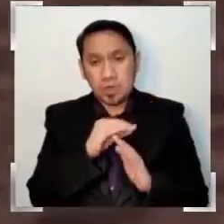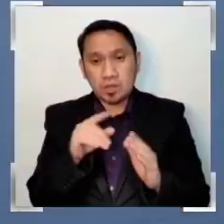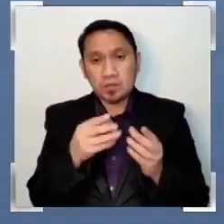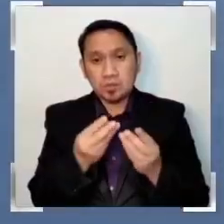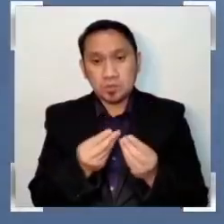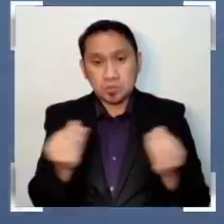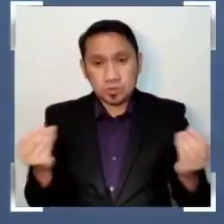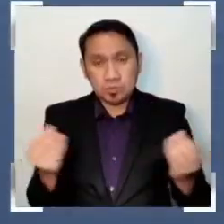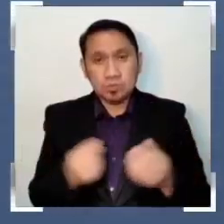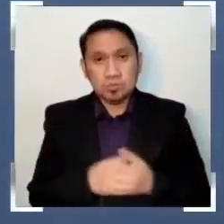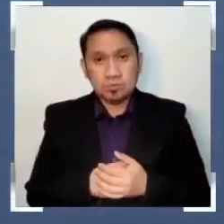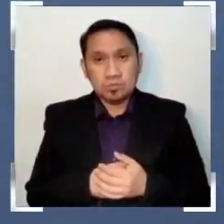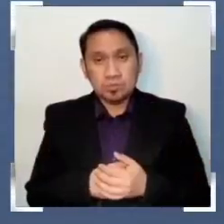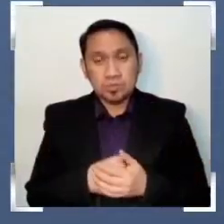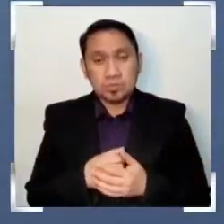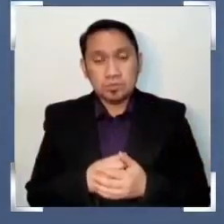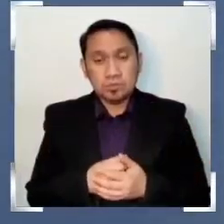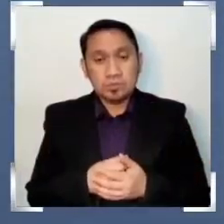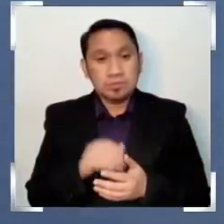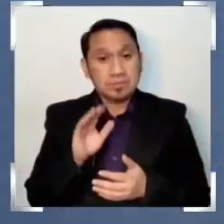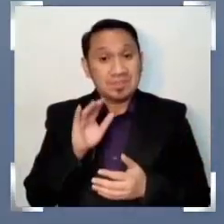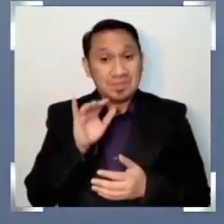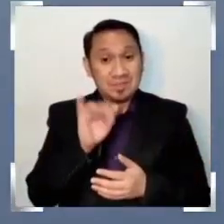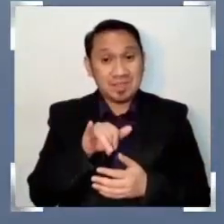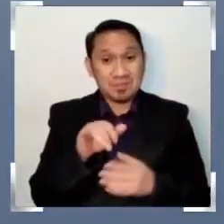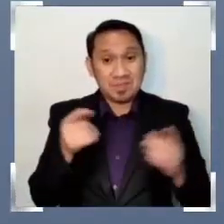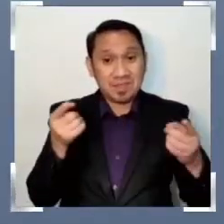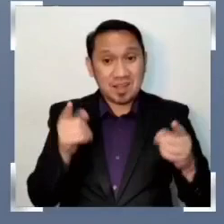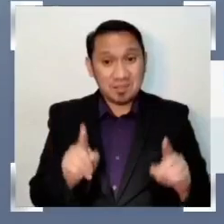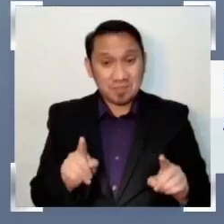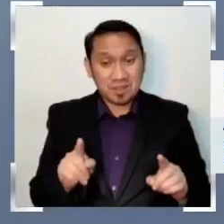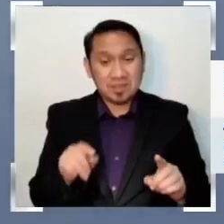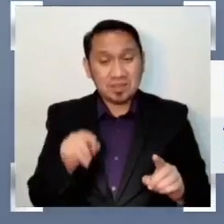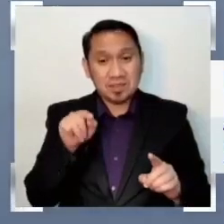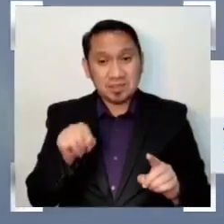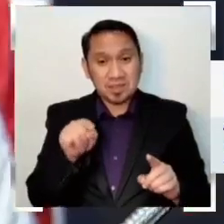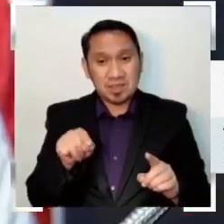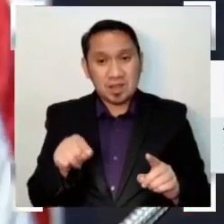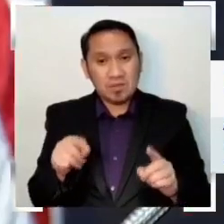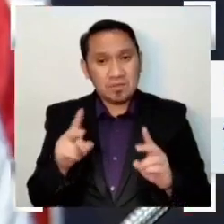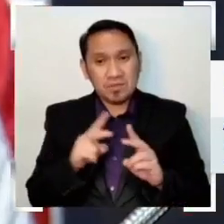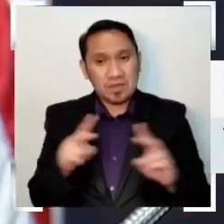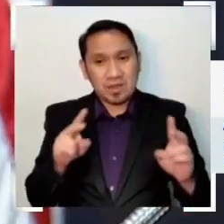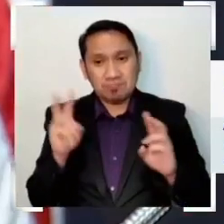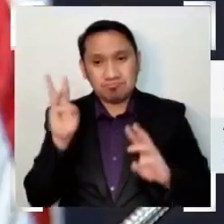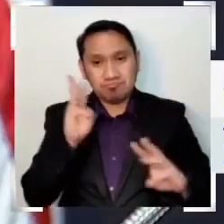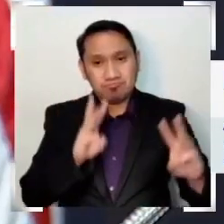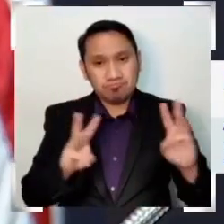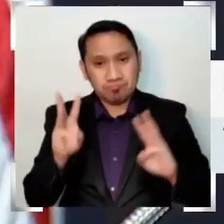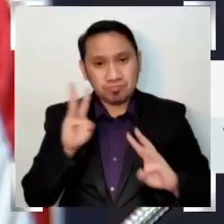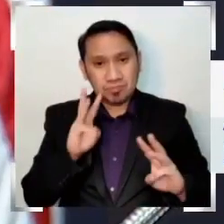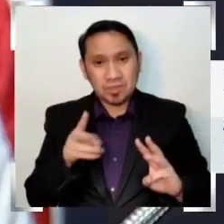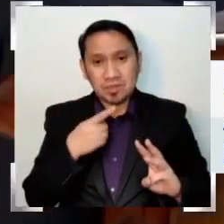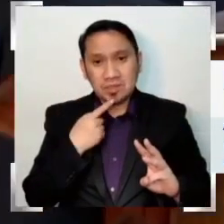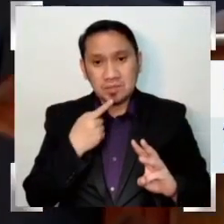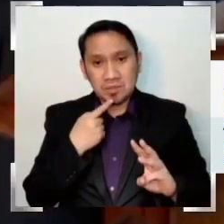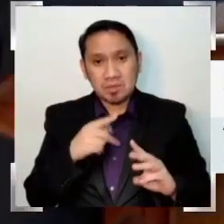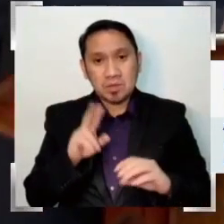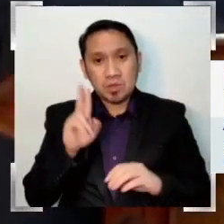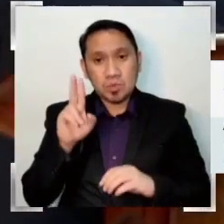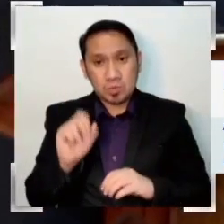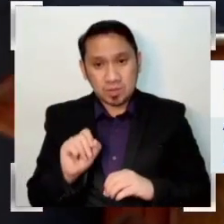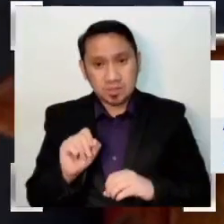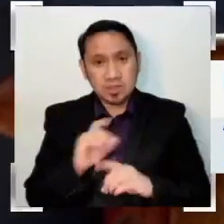dispute. Ang mga ganyang insidente sa South China Sea, nakakabahala raw, sabi ni U.S. Defense Secretary Lloyd Austin III